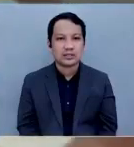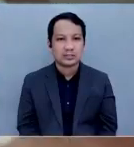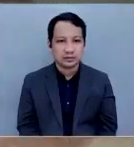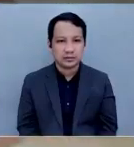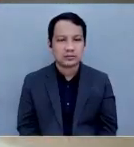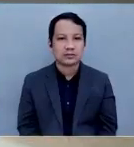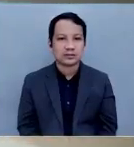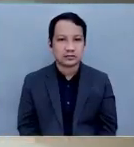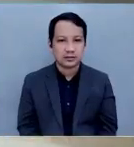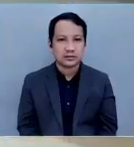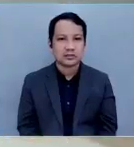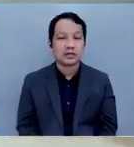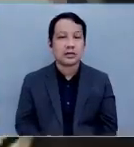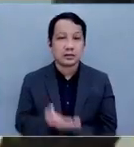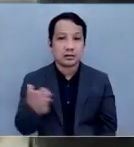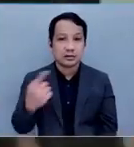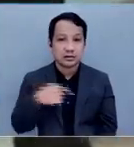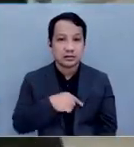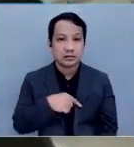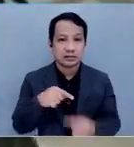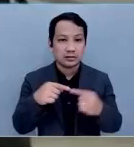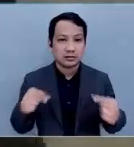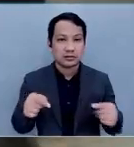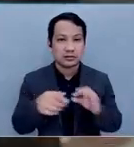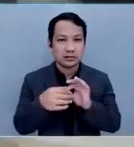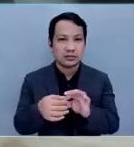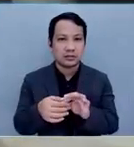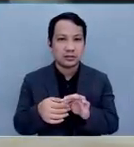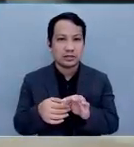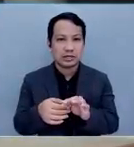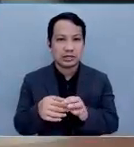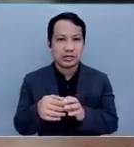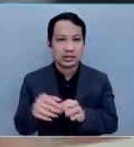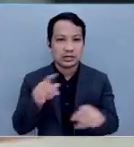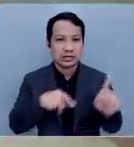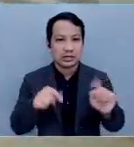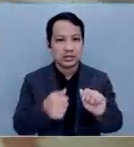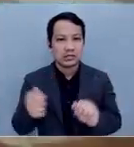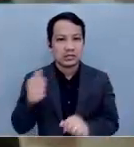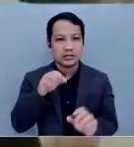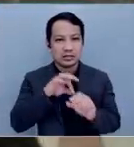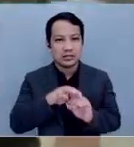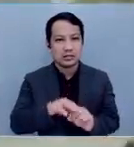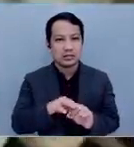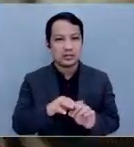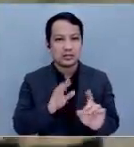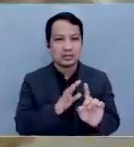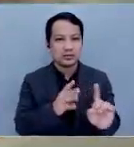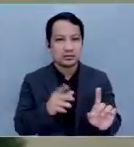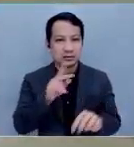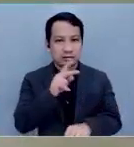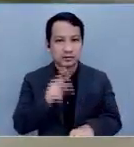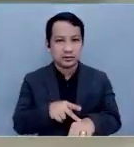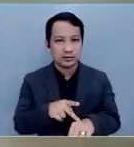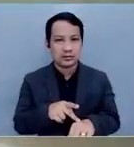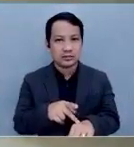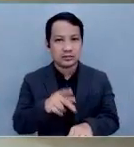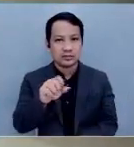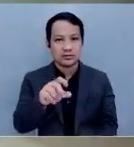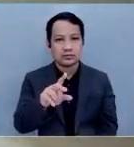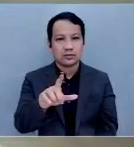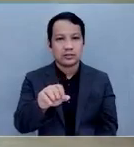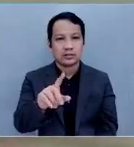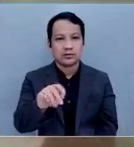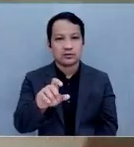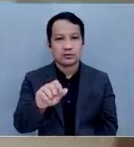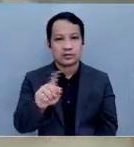name. Dahil sa anti-fragile performance na yan, nanguna sa voting ang pambato ng Pilipinas na si Sofia La Forteza